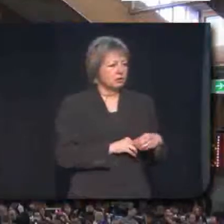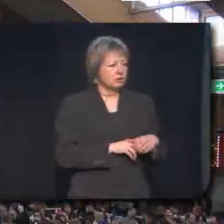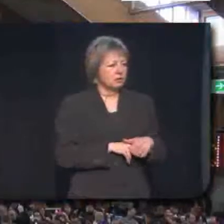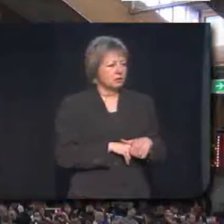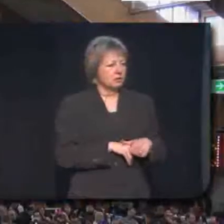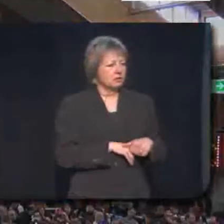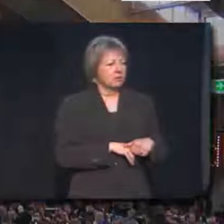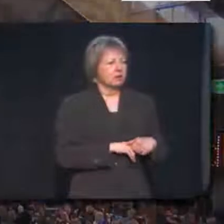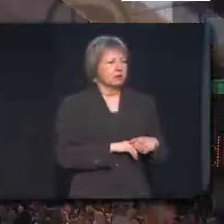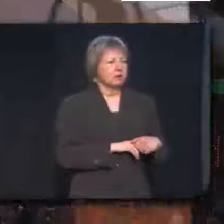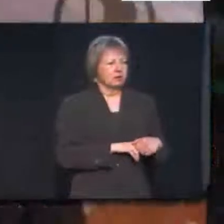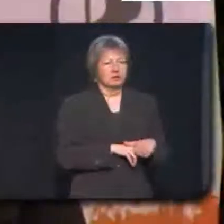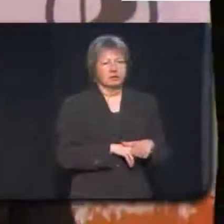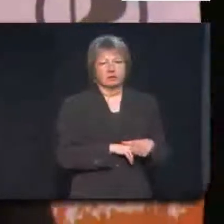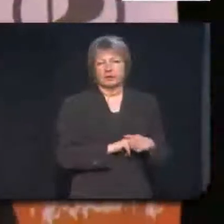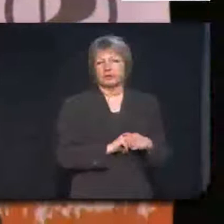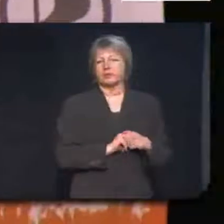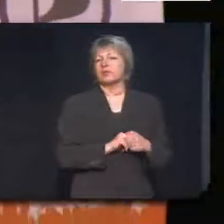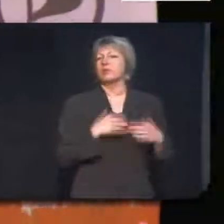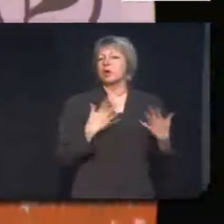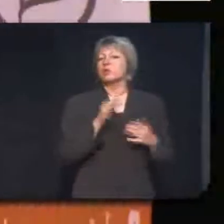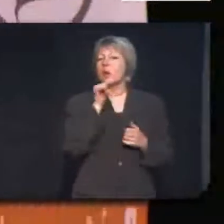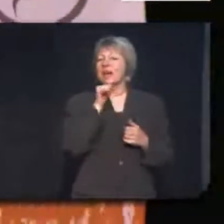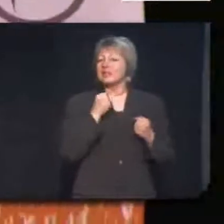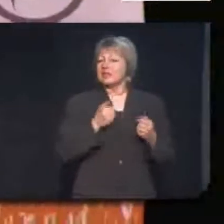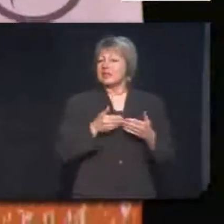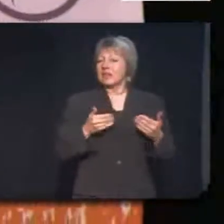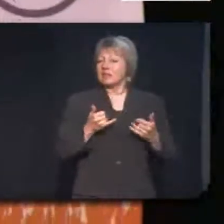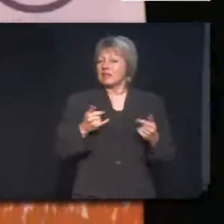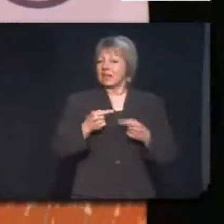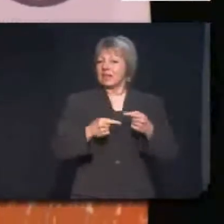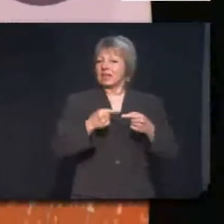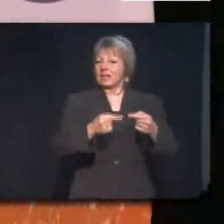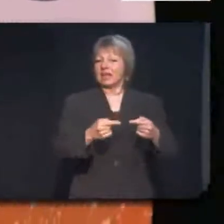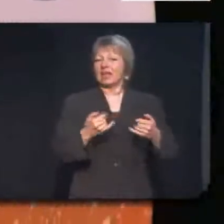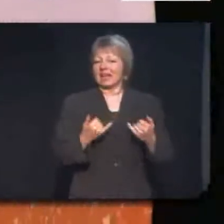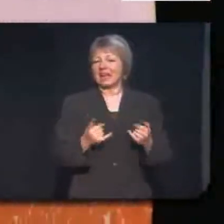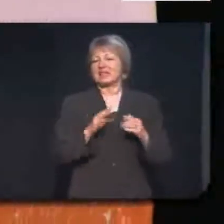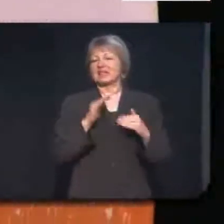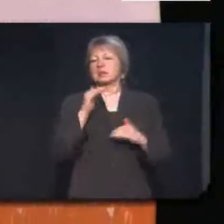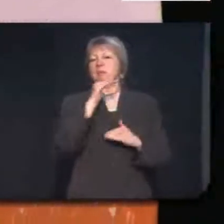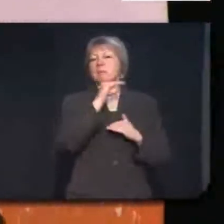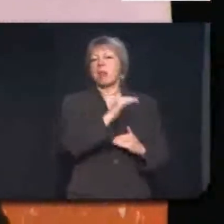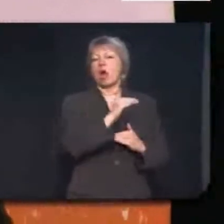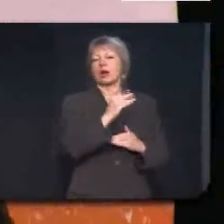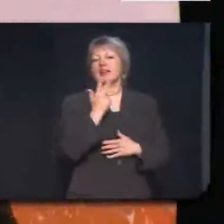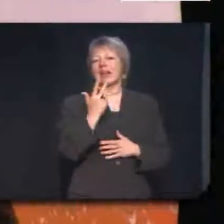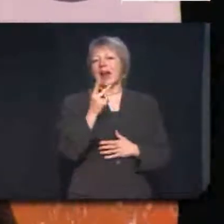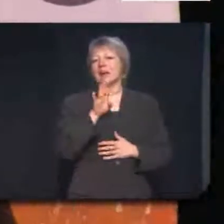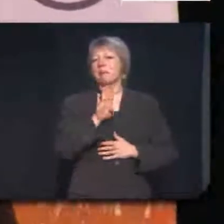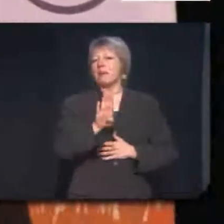nach dem Gestern und Heute festgelegten Verfahren kommen wir jetzt unmittelbar zur Abstimmung über den Block 3b